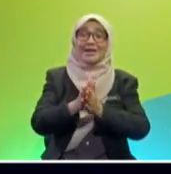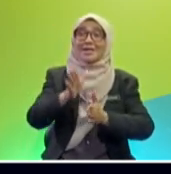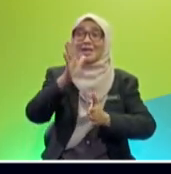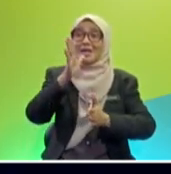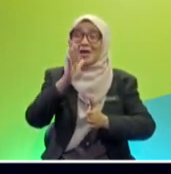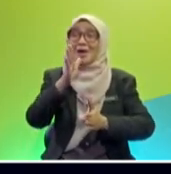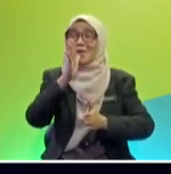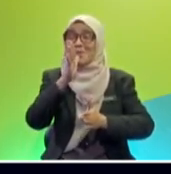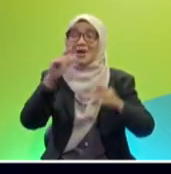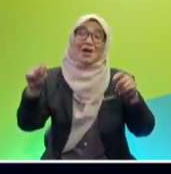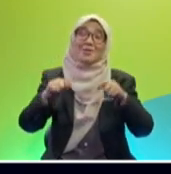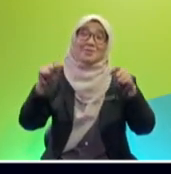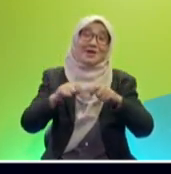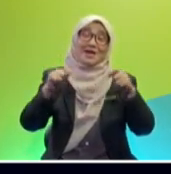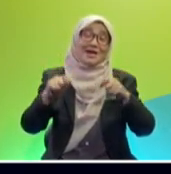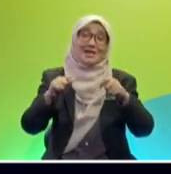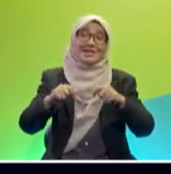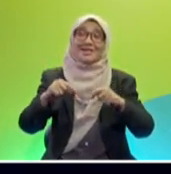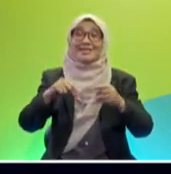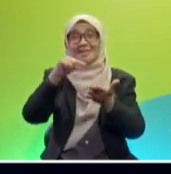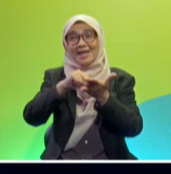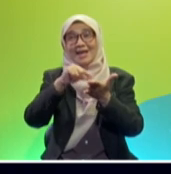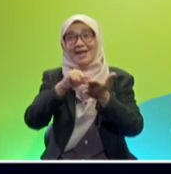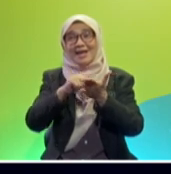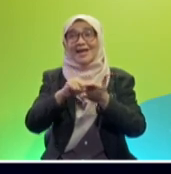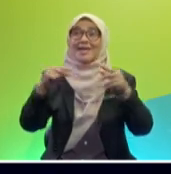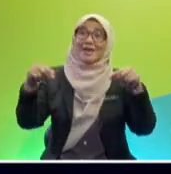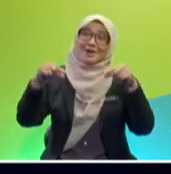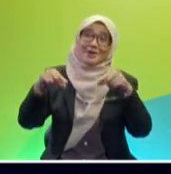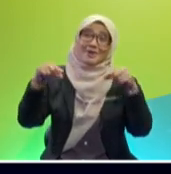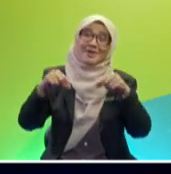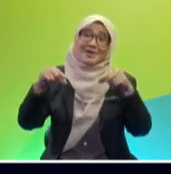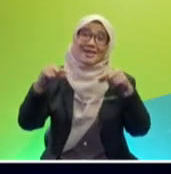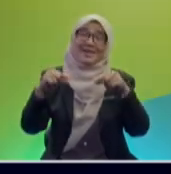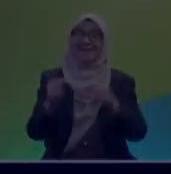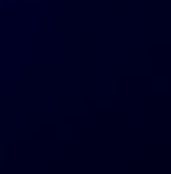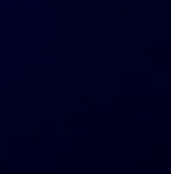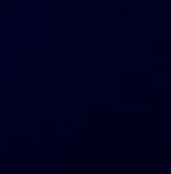goreng. Sedapnya. Mari kita makan. Mari kita makan ikut ibu ke dapur. Saya ikut ibu makan.